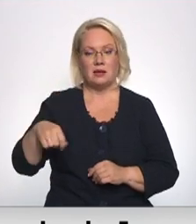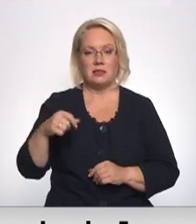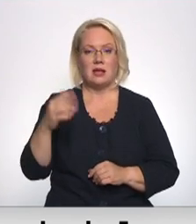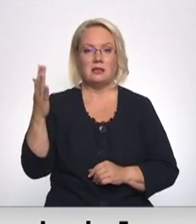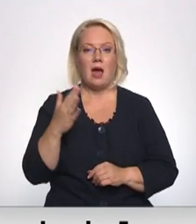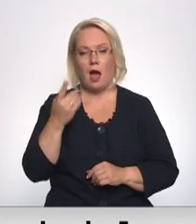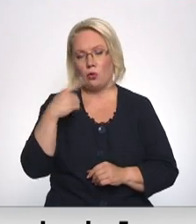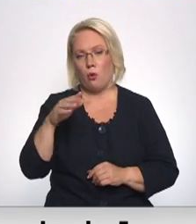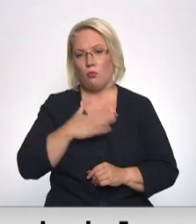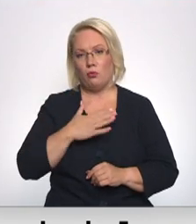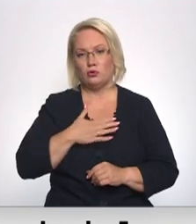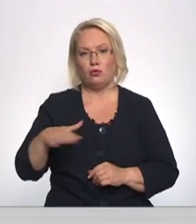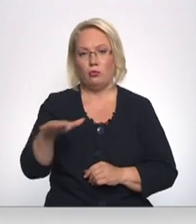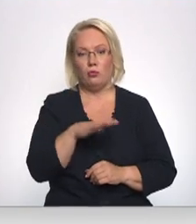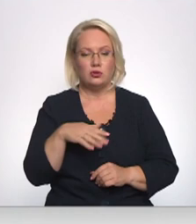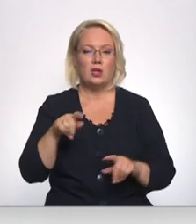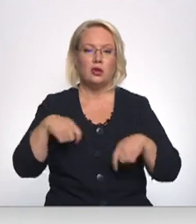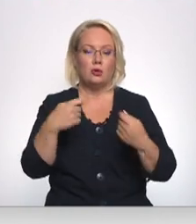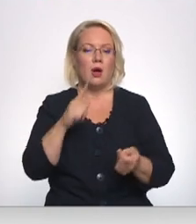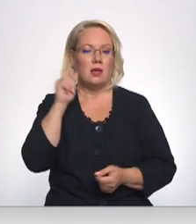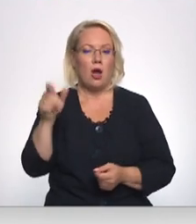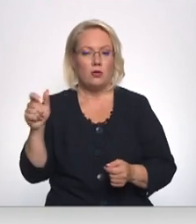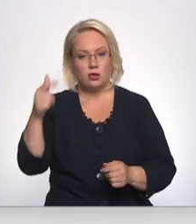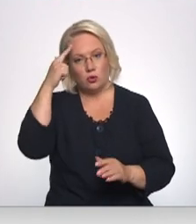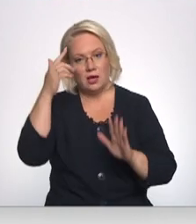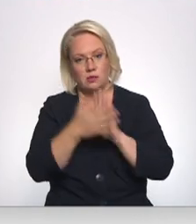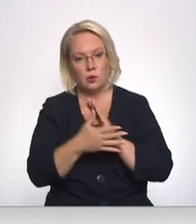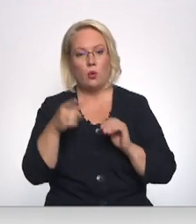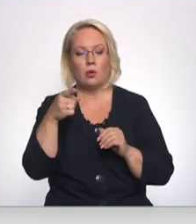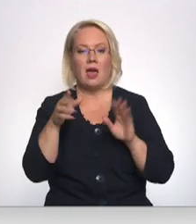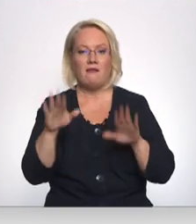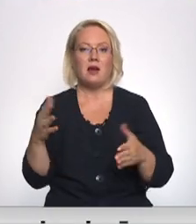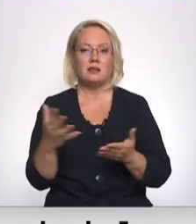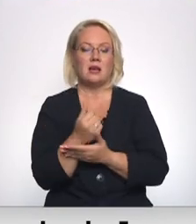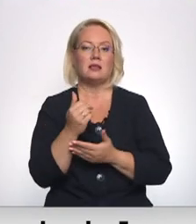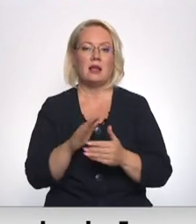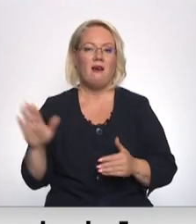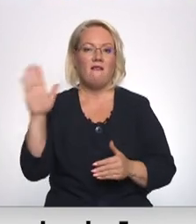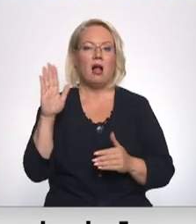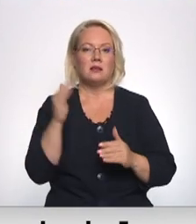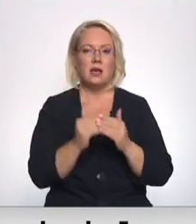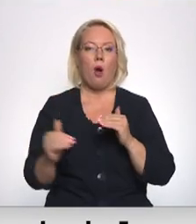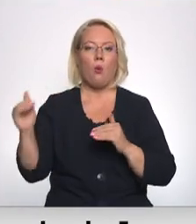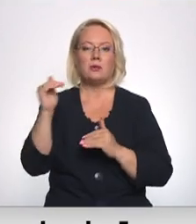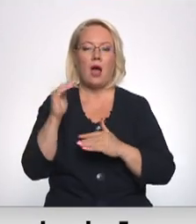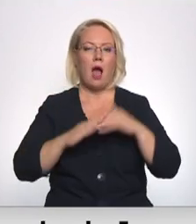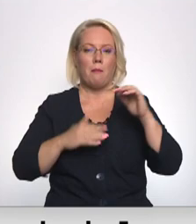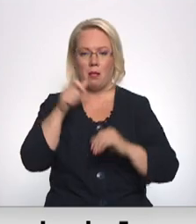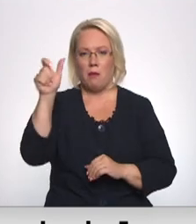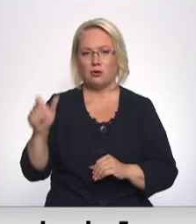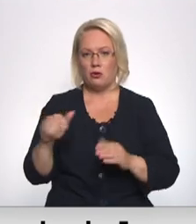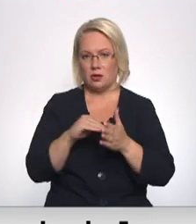šķiet jauniešiem tādu potenciālu un izprant, ka viņiem arī ir iespējas sasniegt arī valsts augstākās amatpersonas stāvokli.